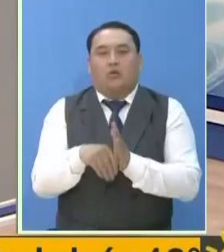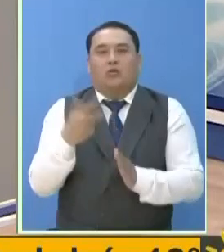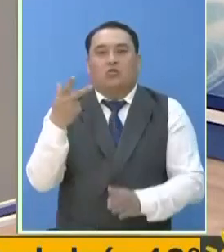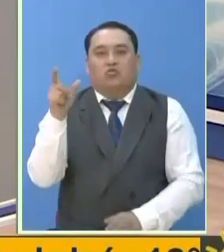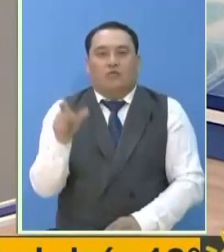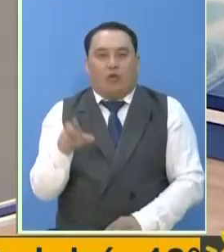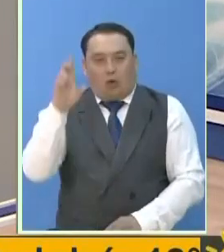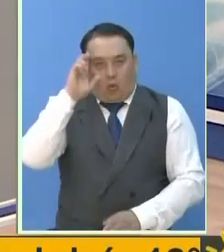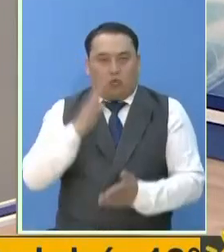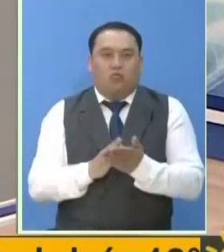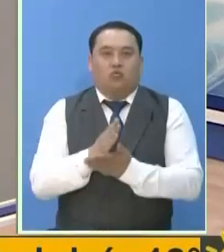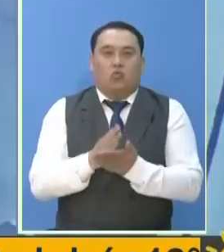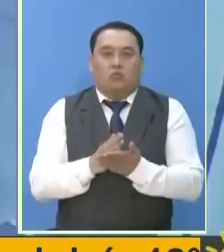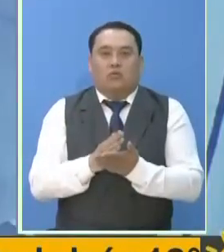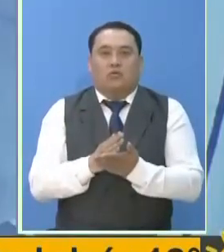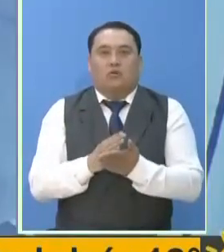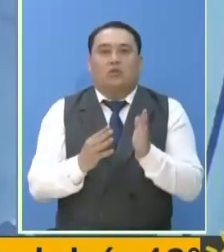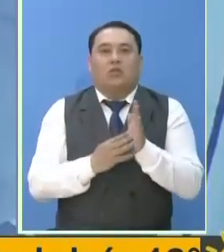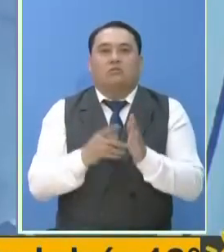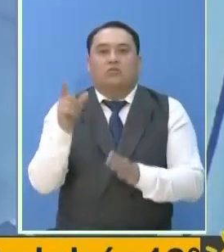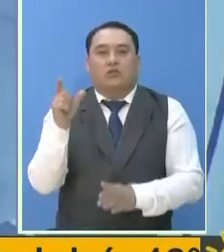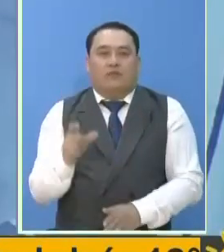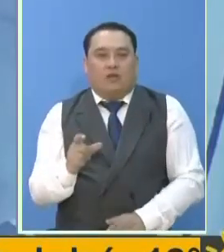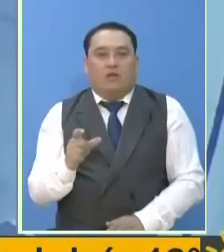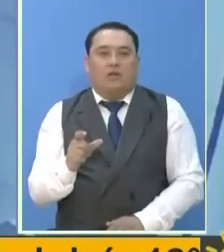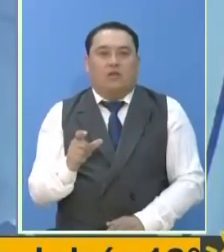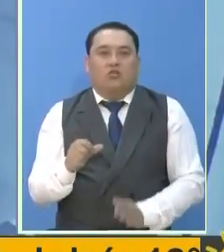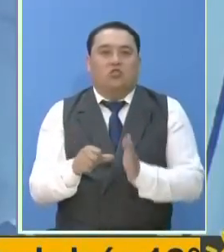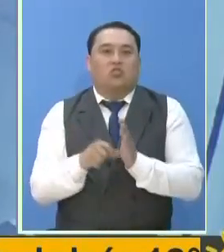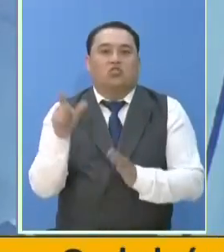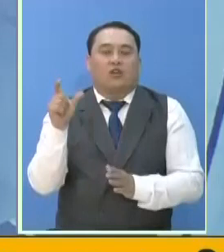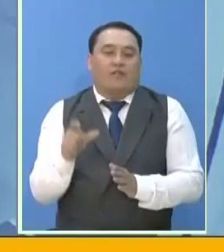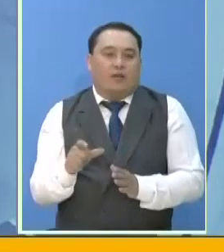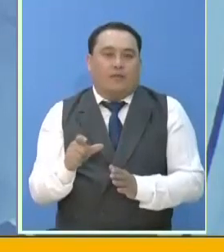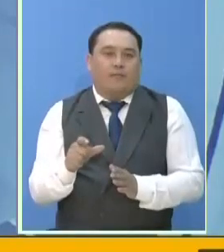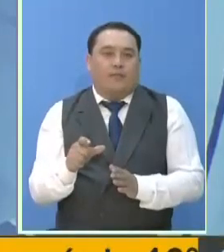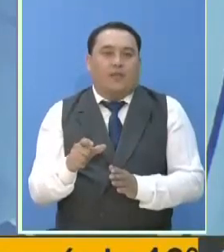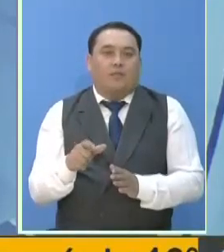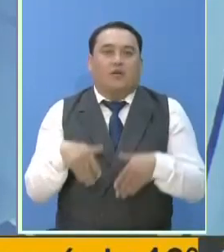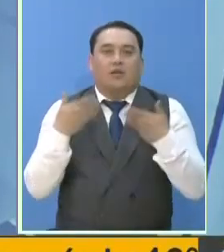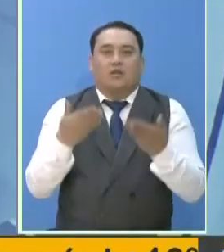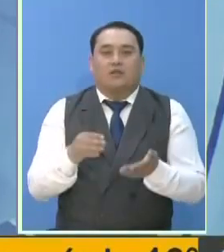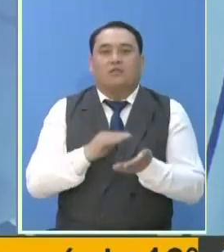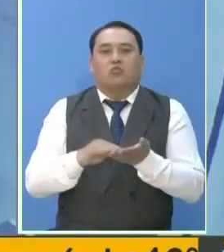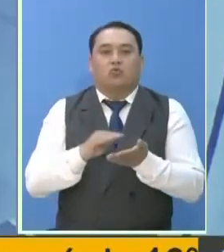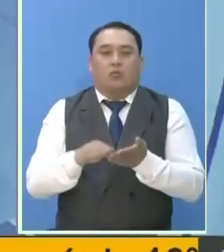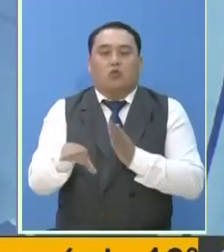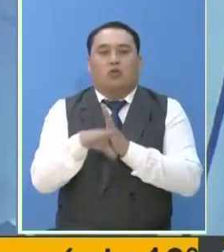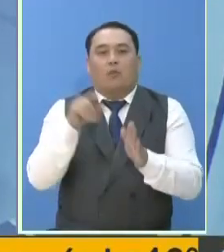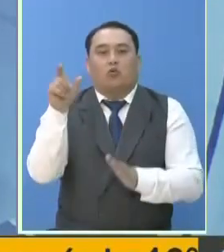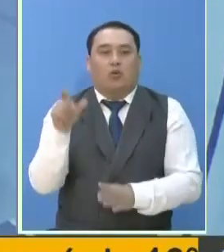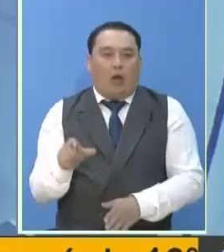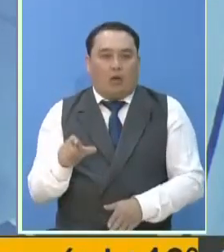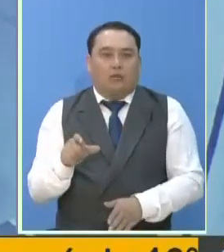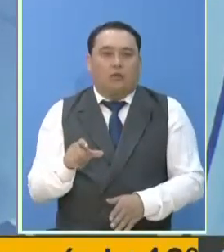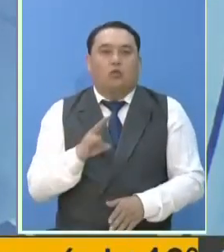человека госслужащих, все остальные, состав 9 человек состоит, и 6 человек, остальные представители СМИ, депутаты,